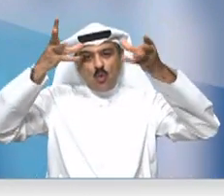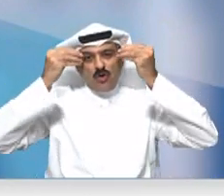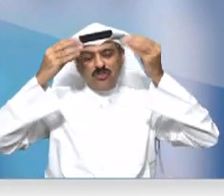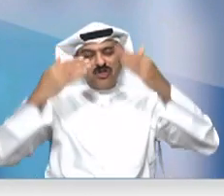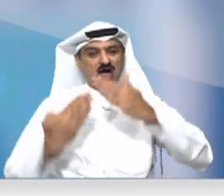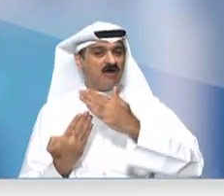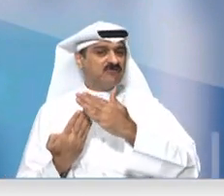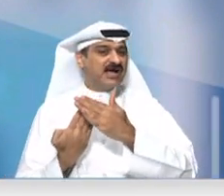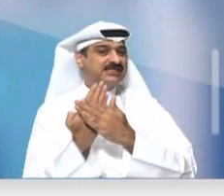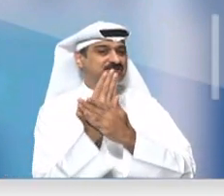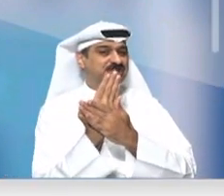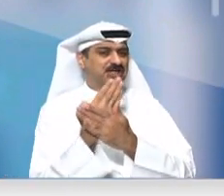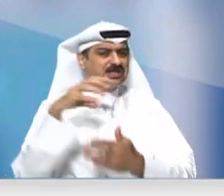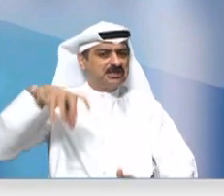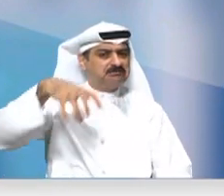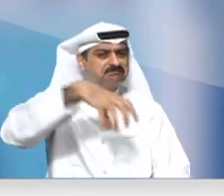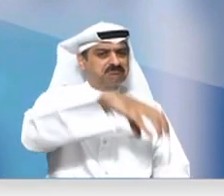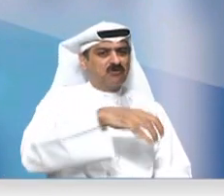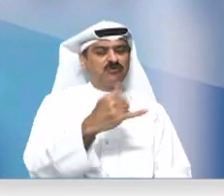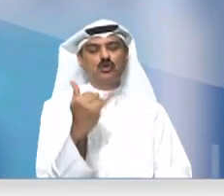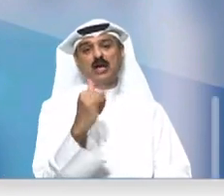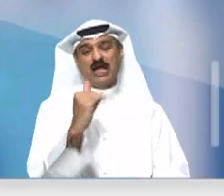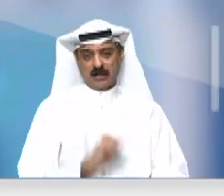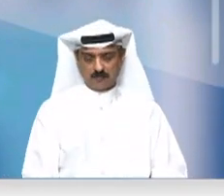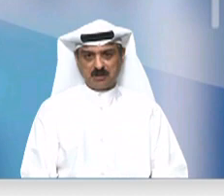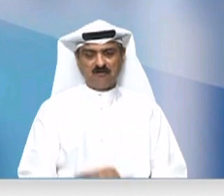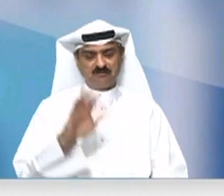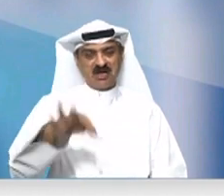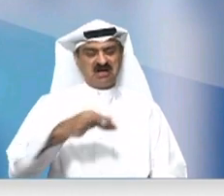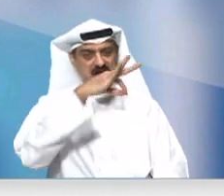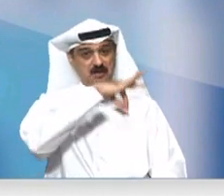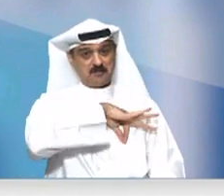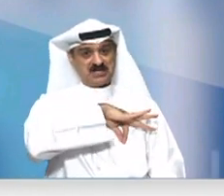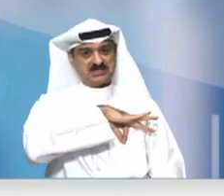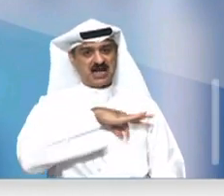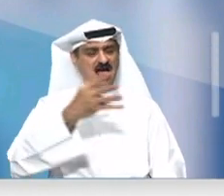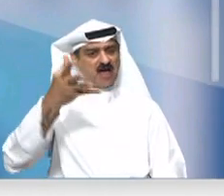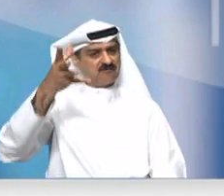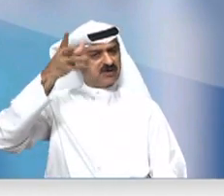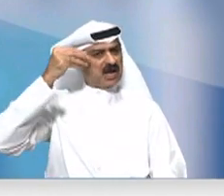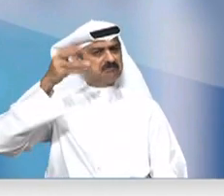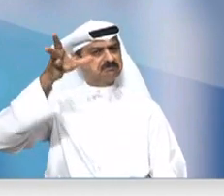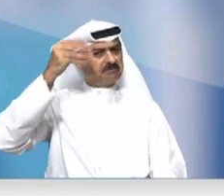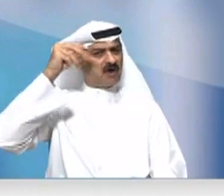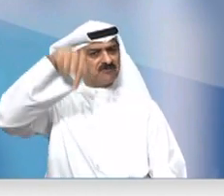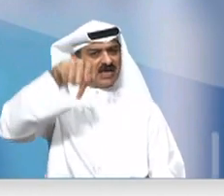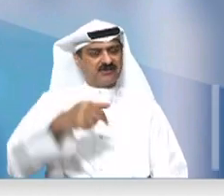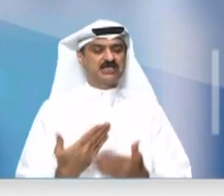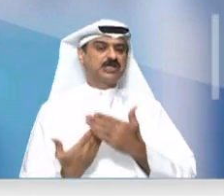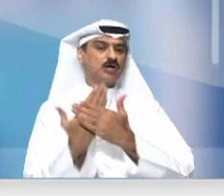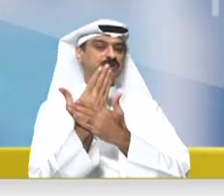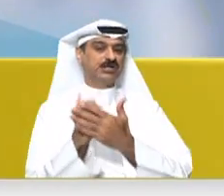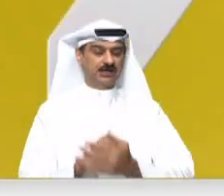البلدان العربية، كما تمثل فرصة للاستفادة من التجارب الإقليمية والعالمية.